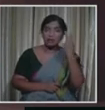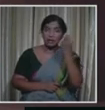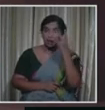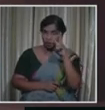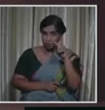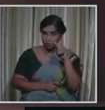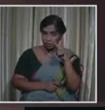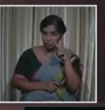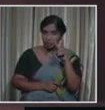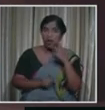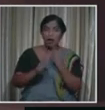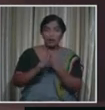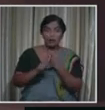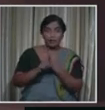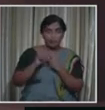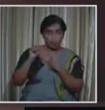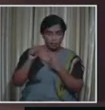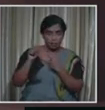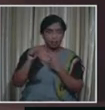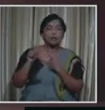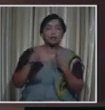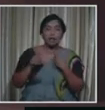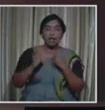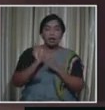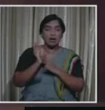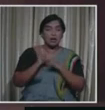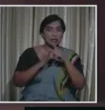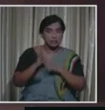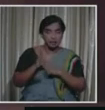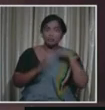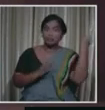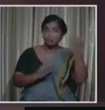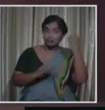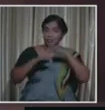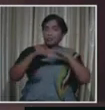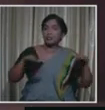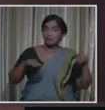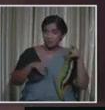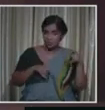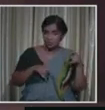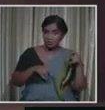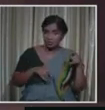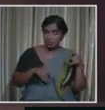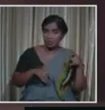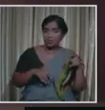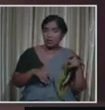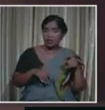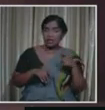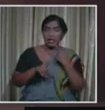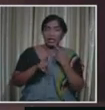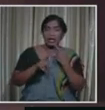2012 කටුවනදී අපේ නලින්ද ජාති සහෝදරයා කතා කරමින් හිටපු වේදිකාවකට ජිවුලම්පිටිය